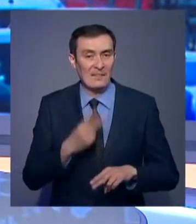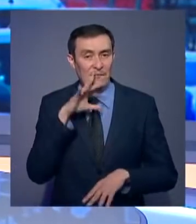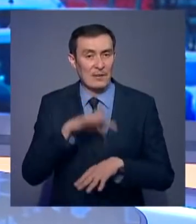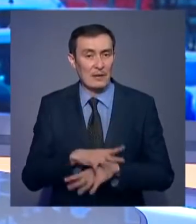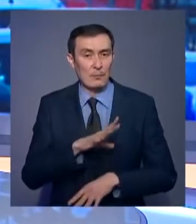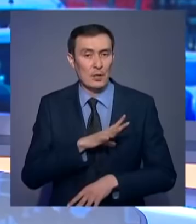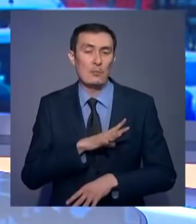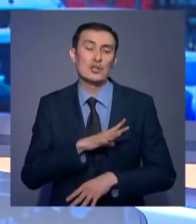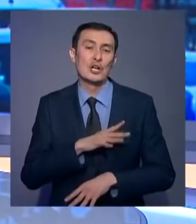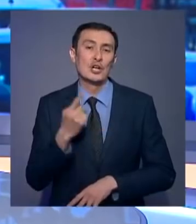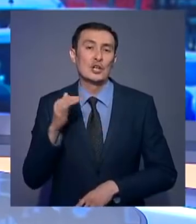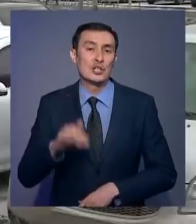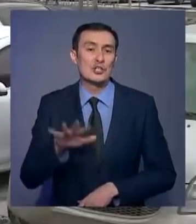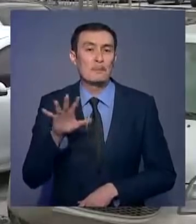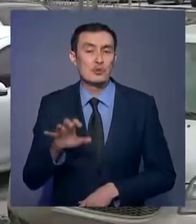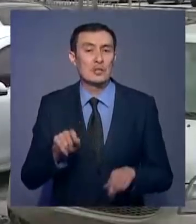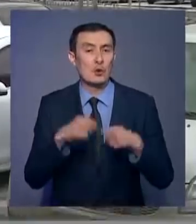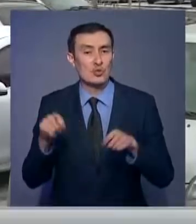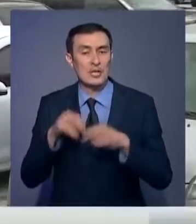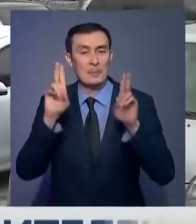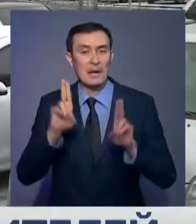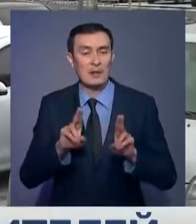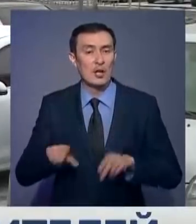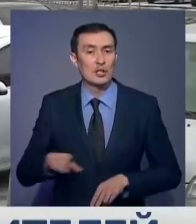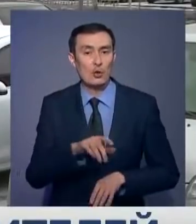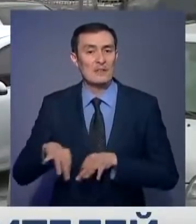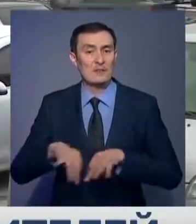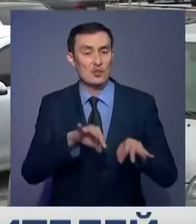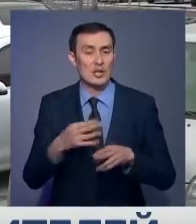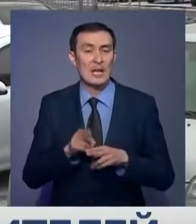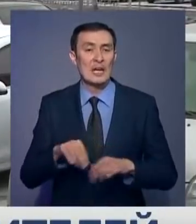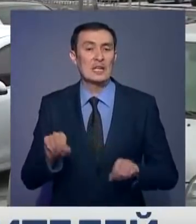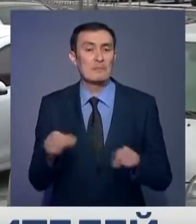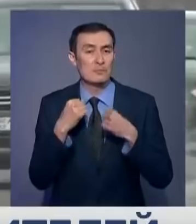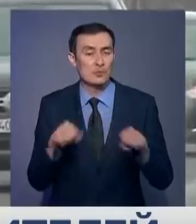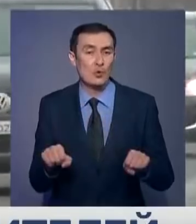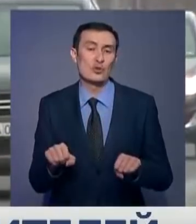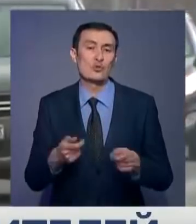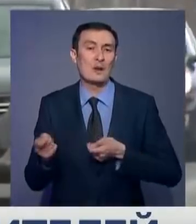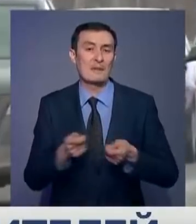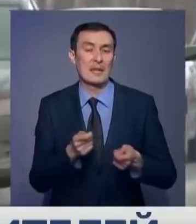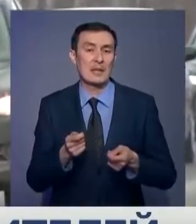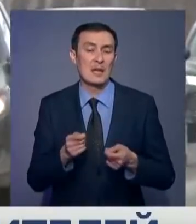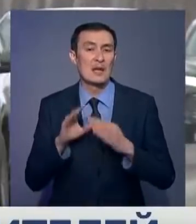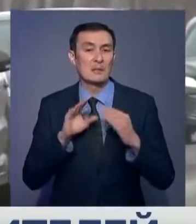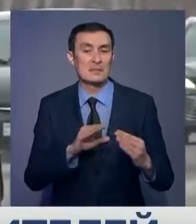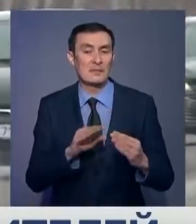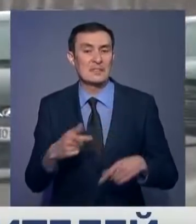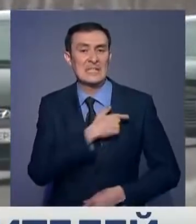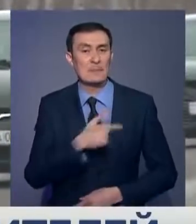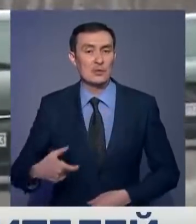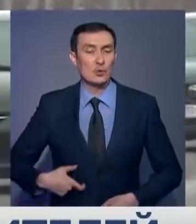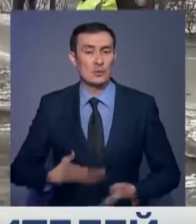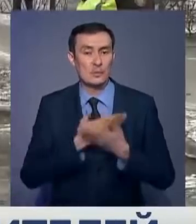всего выявлено более 1500 нарушений правил дорожного движения. Превышение скоростного режима, управление транспортом с